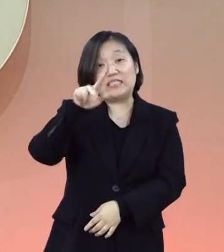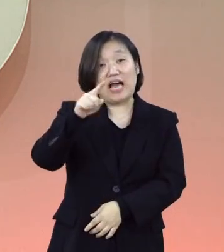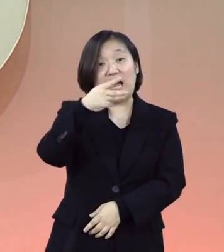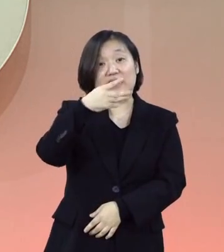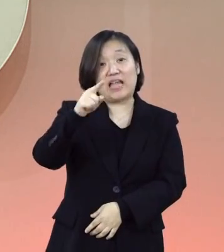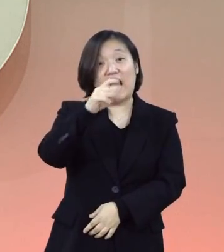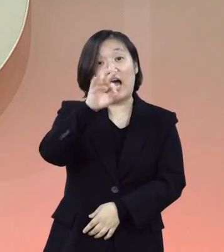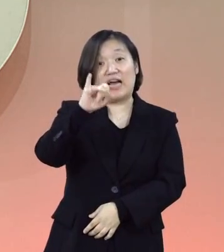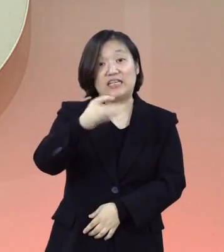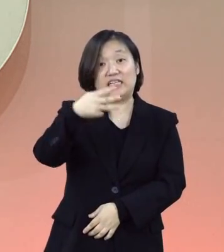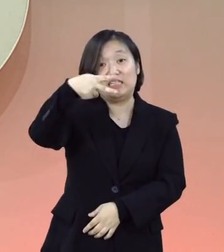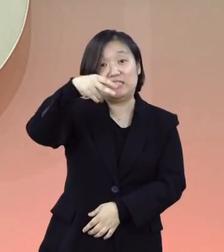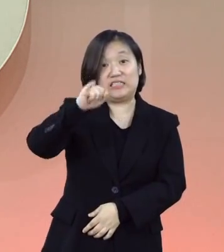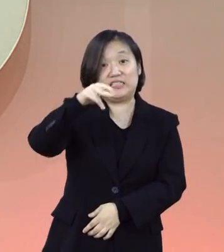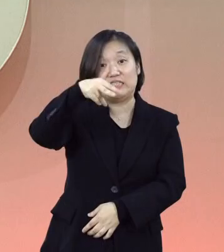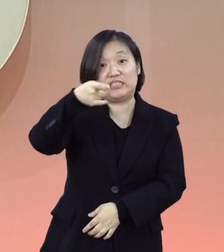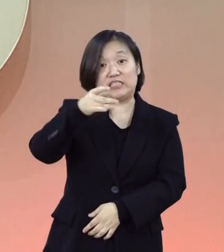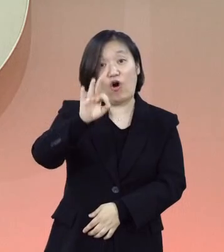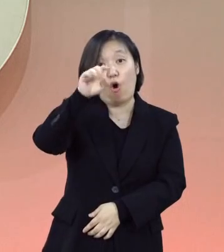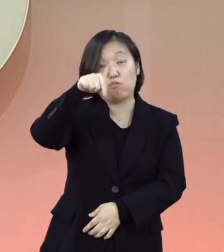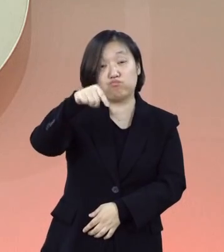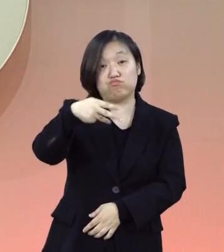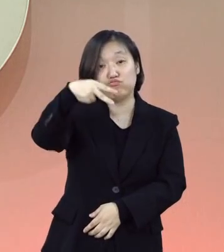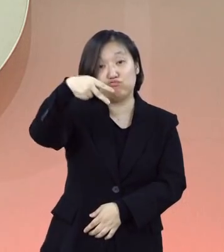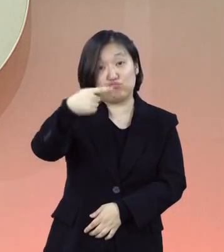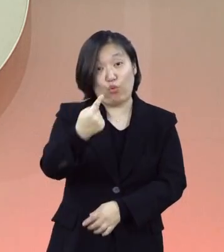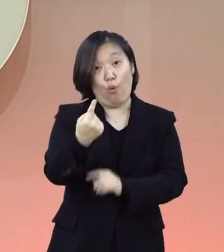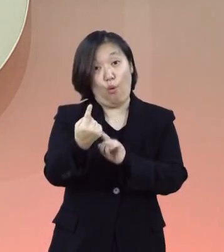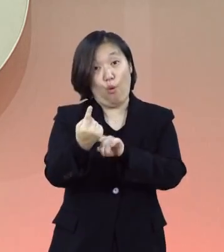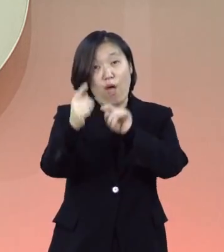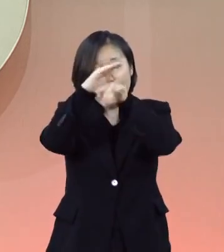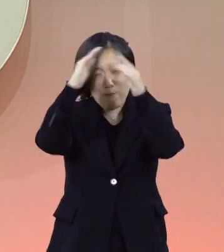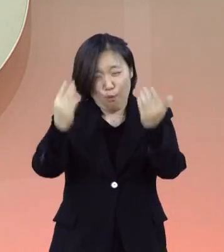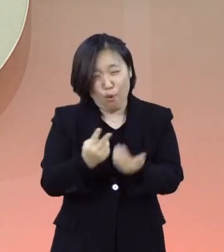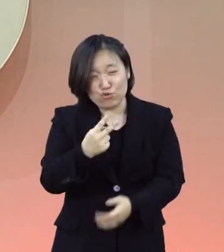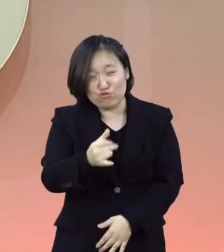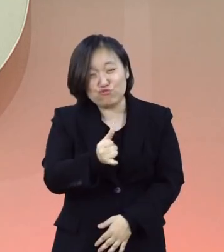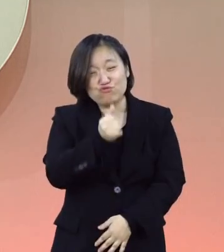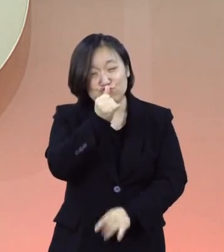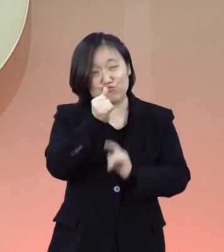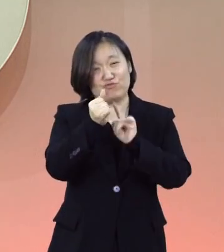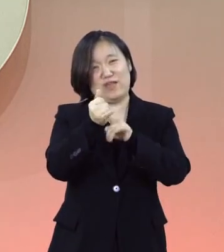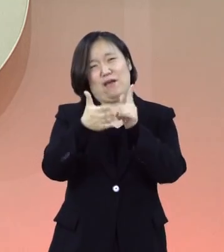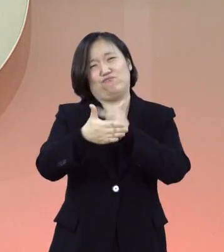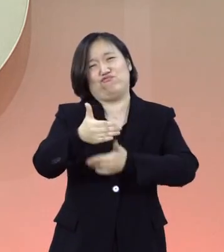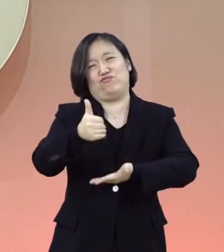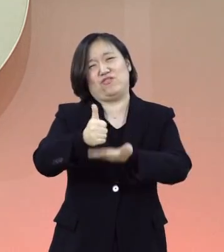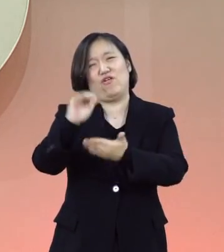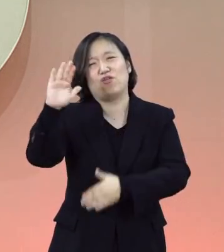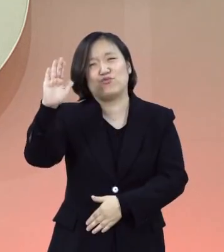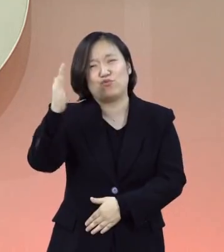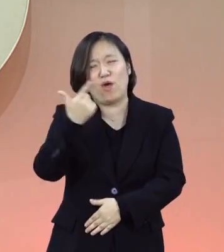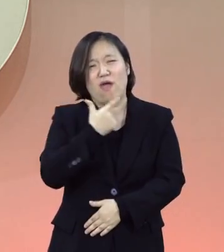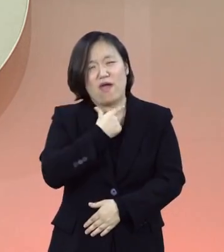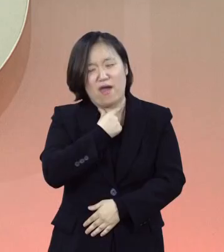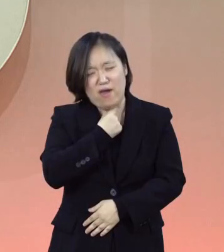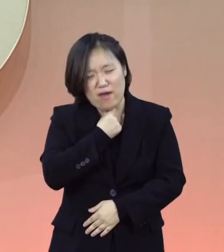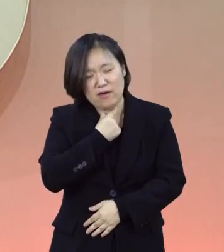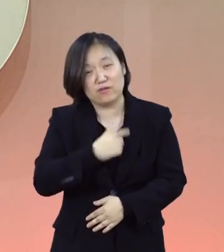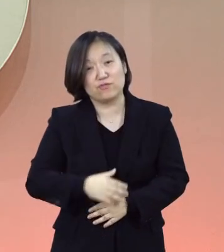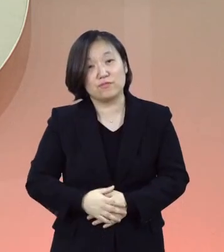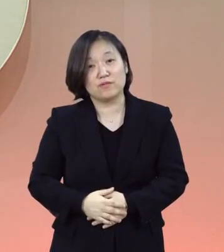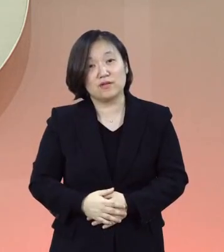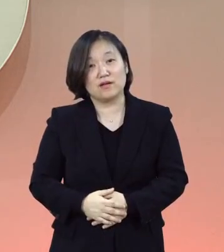차타일시 성불도, 원공법계 제중생 차타일시 성불도,